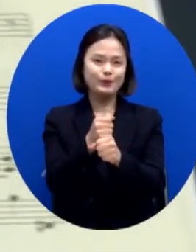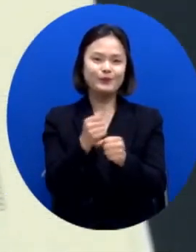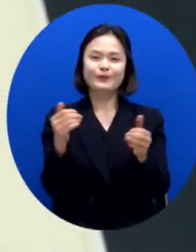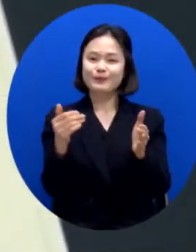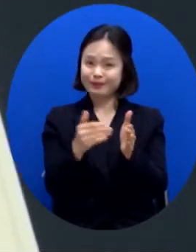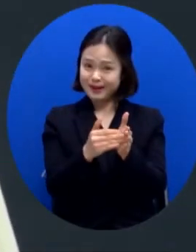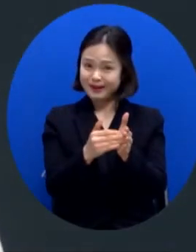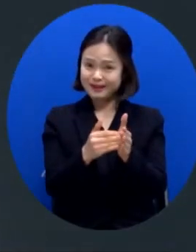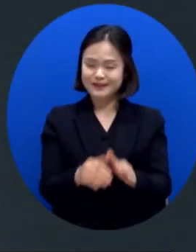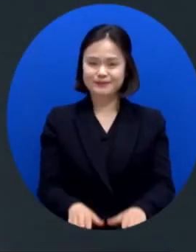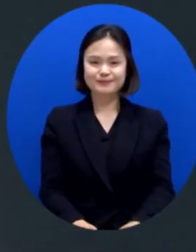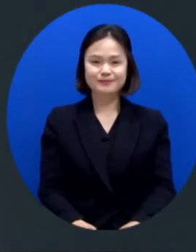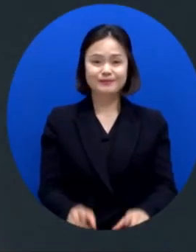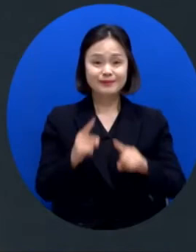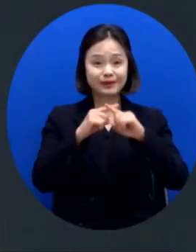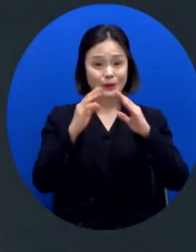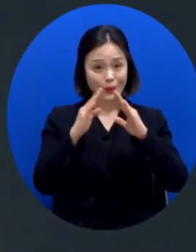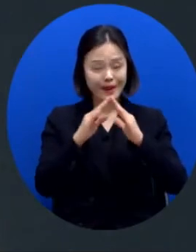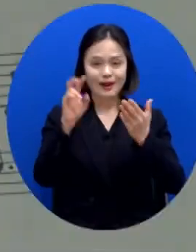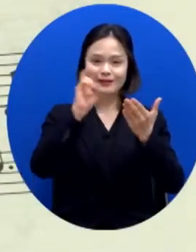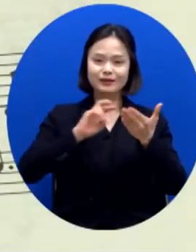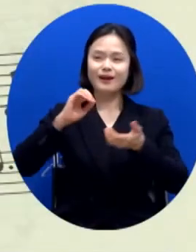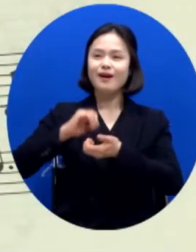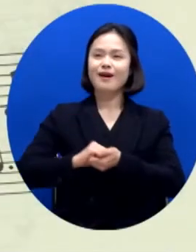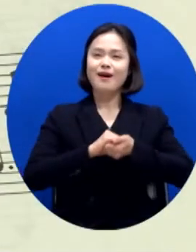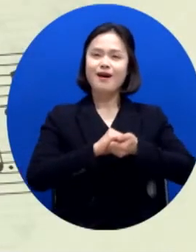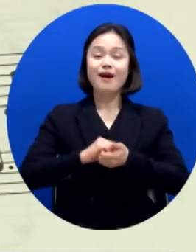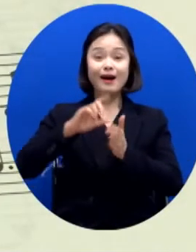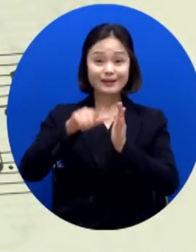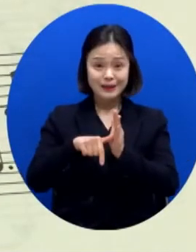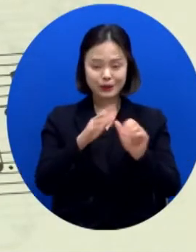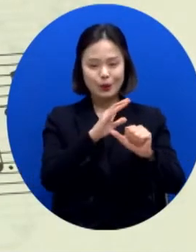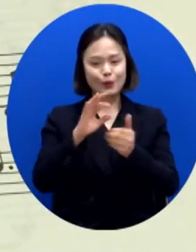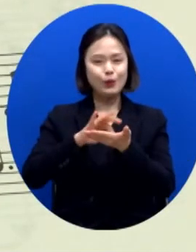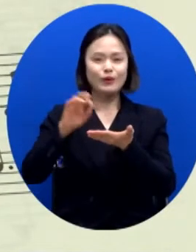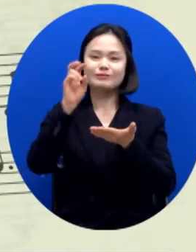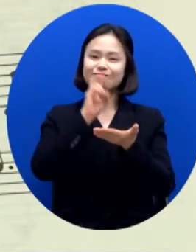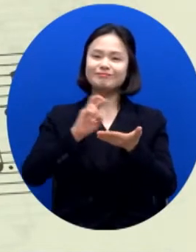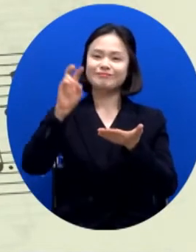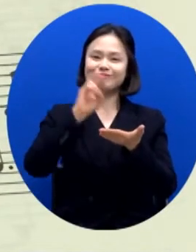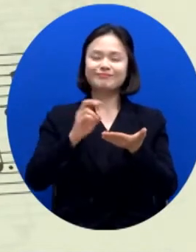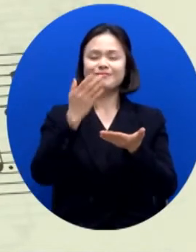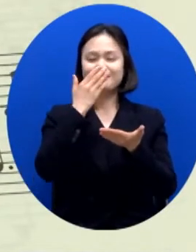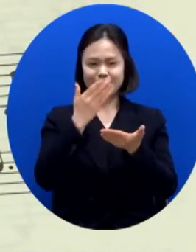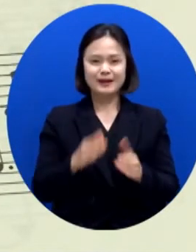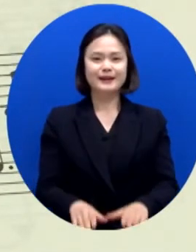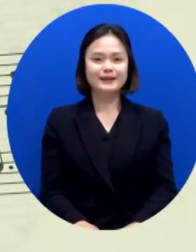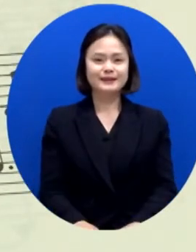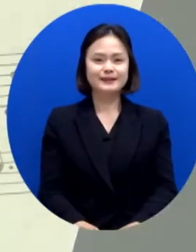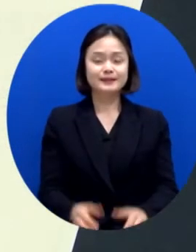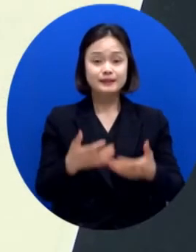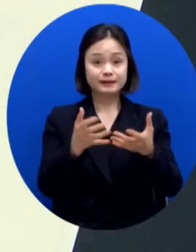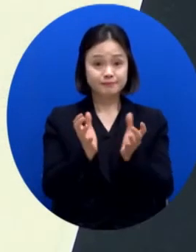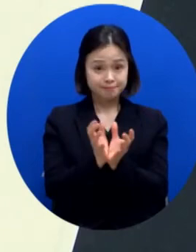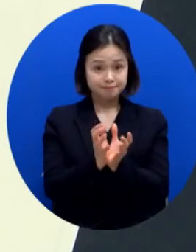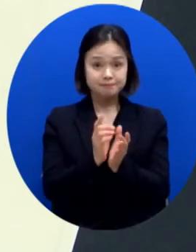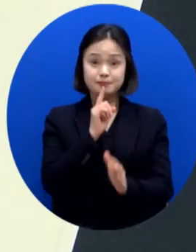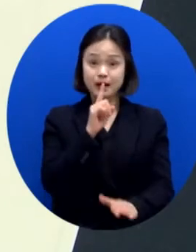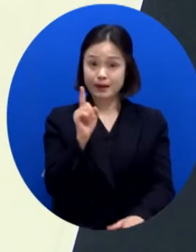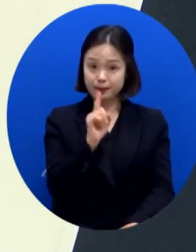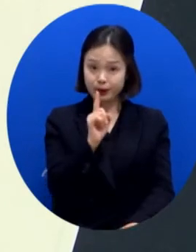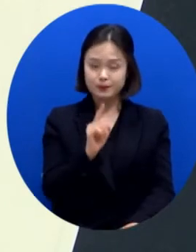제작돼 교회 차장대나 중창단에서 활용할 수 있도록 했습니다. 총회 문화법인은 어느